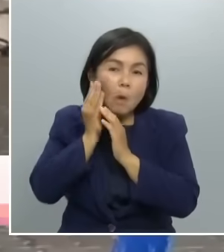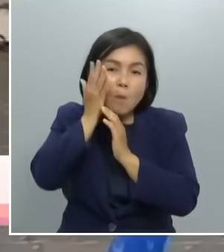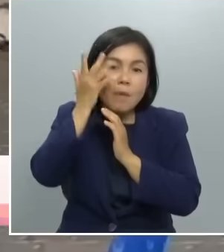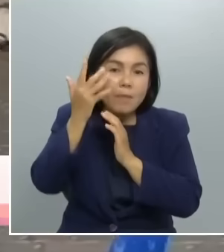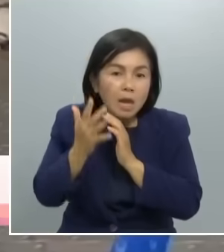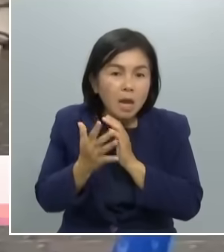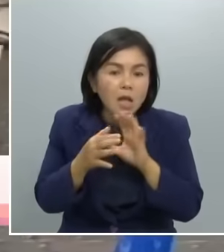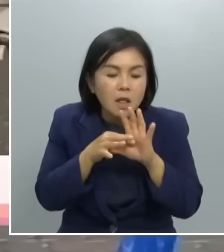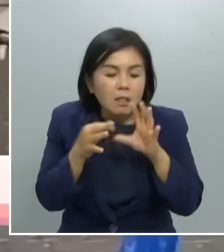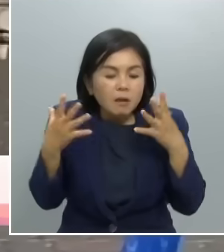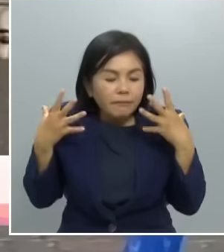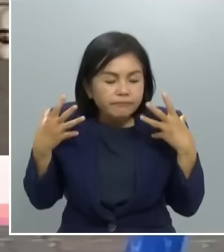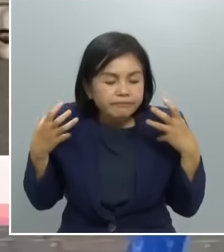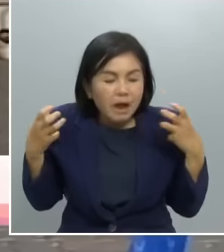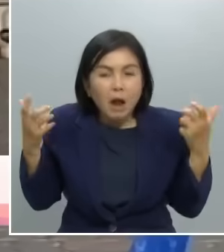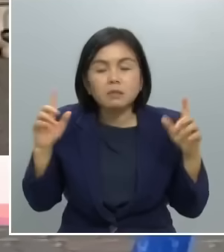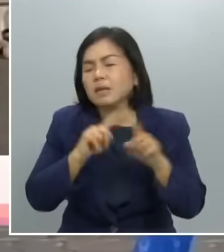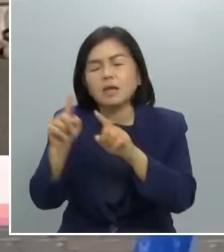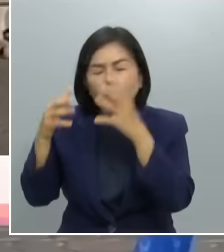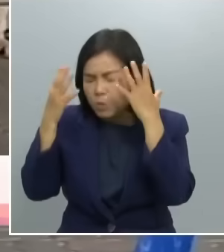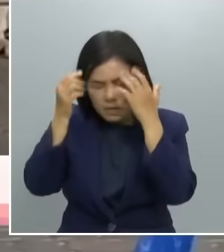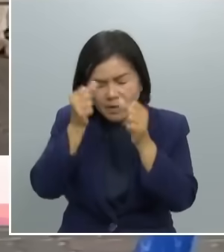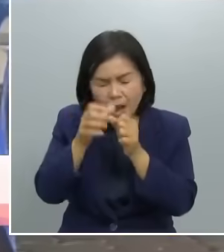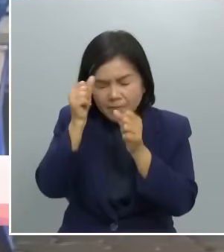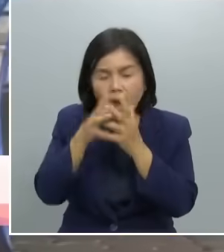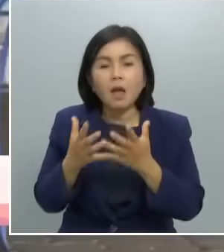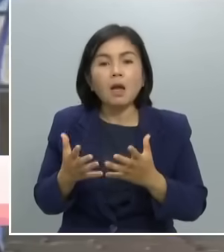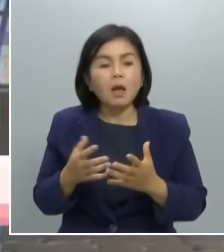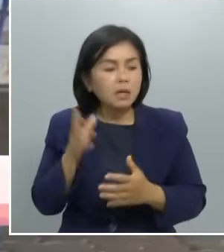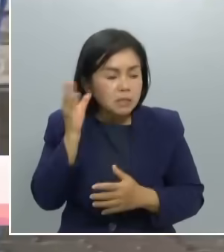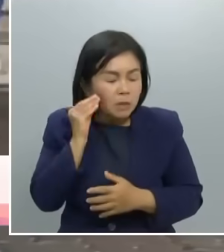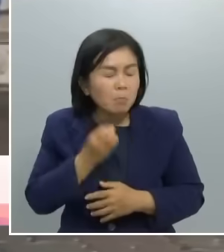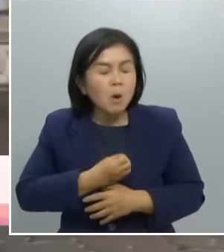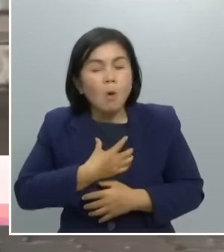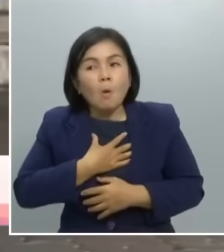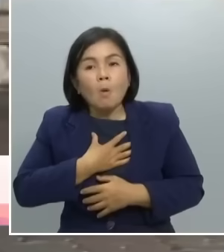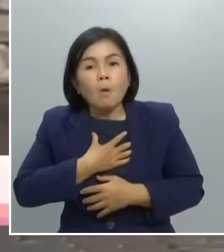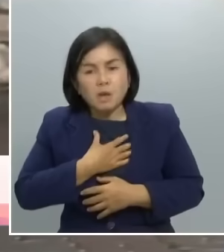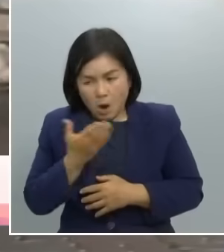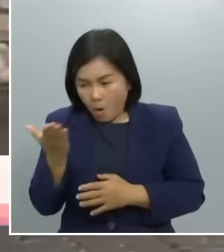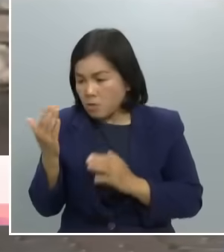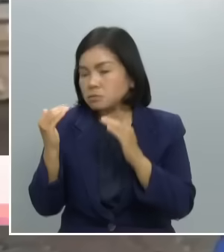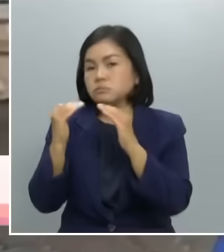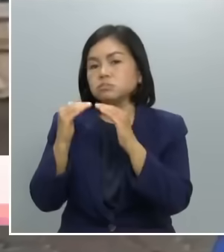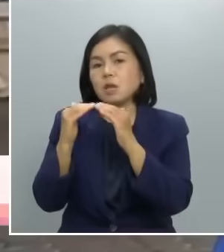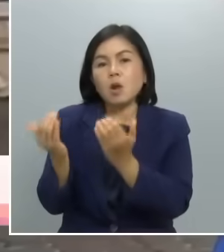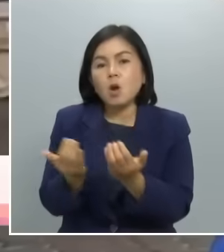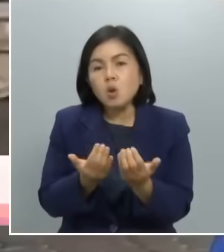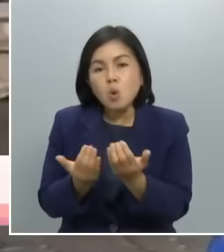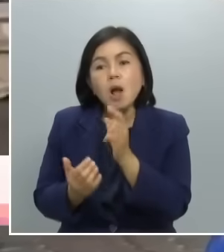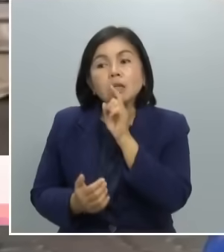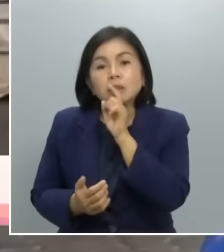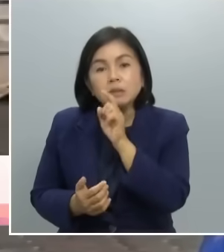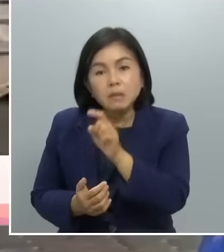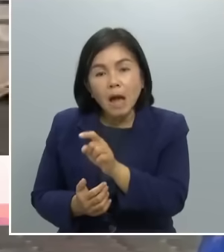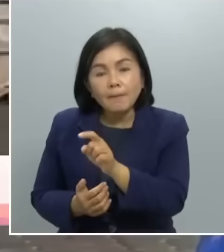ละลายสลาย เลือดเป็นกรดหลายอย่างมากจำไม่ได้เกือบช็อกเลยค่ะแม่อยากเรียกร้องความเป็นธรรมถามคนที่มากับน้องอะค่ะเ